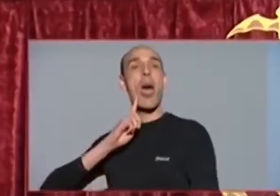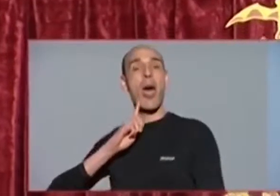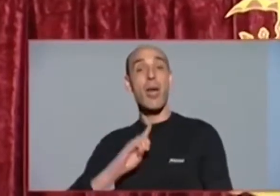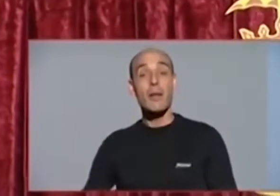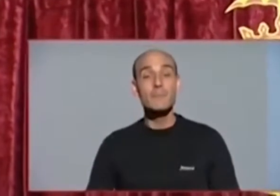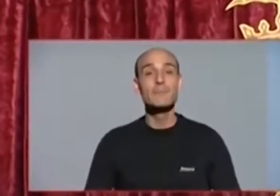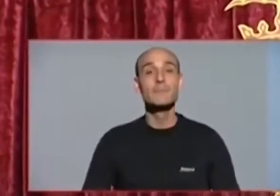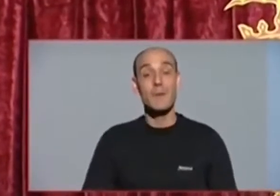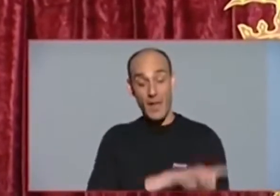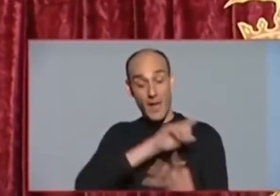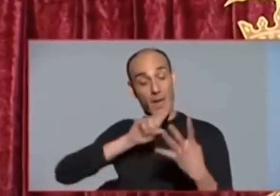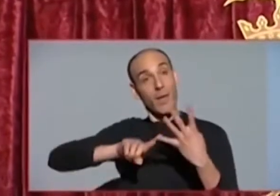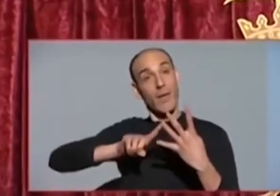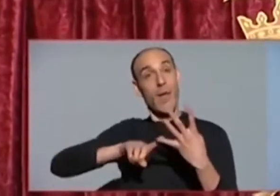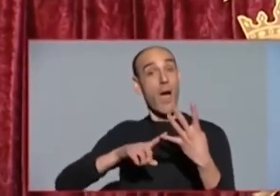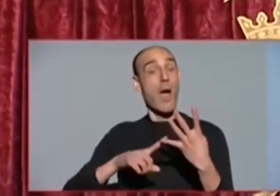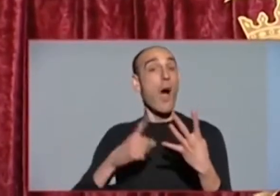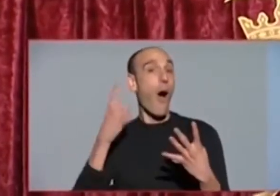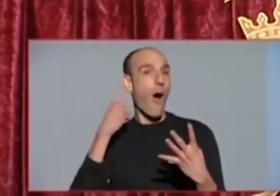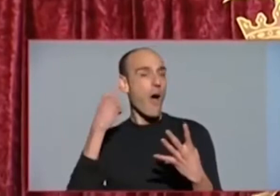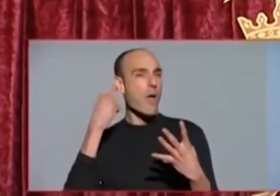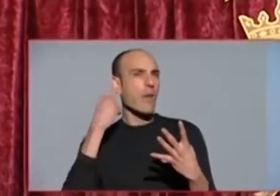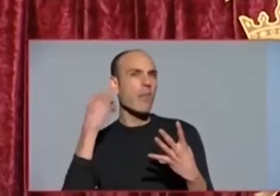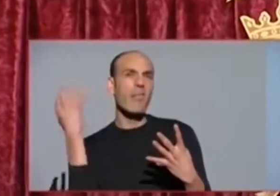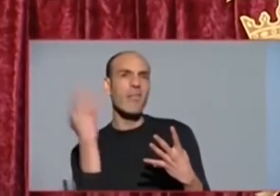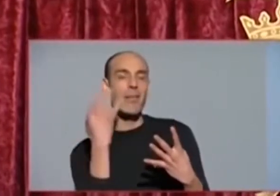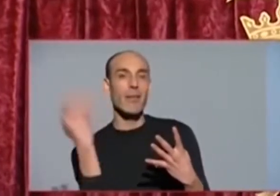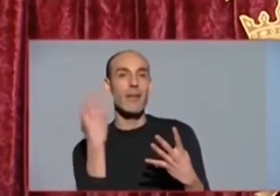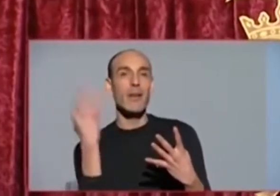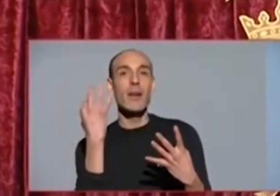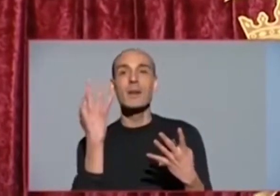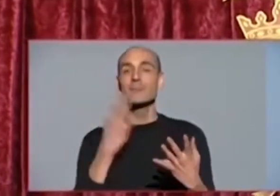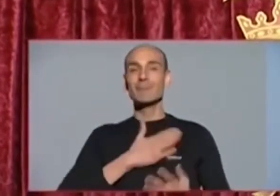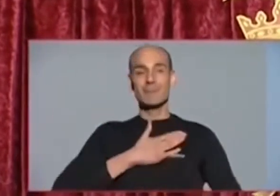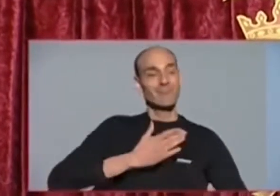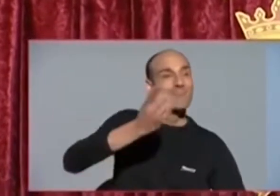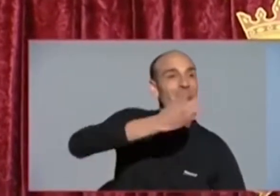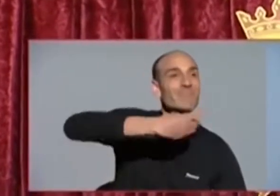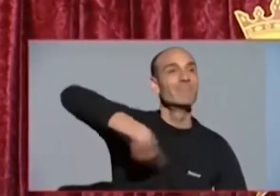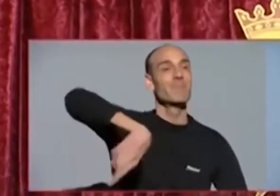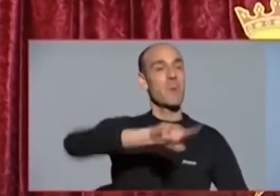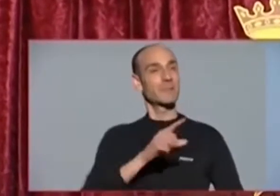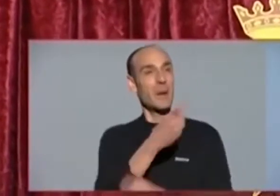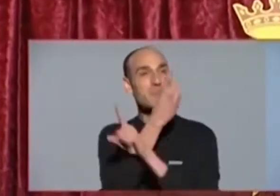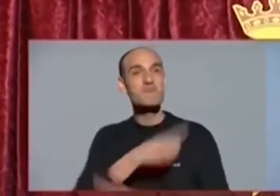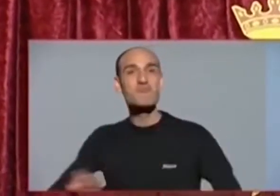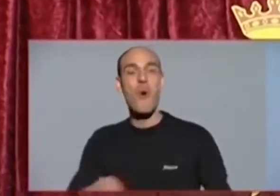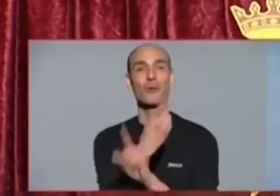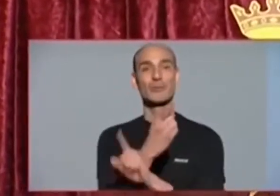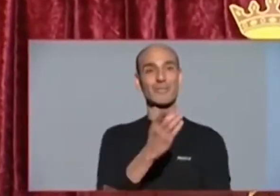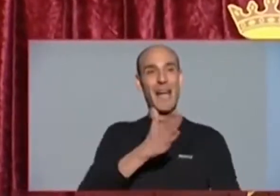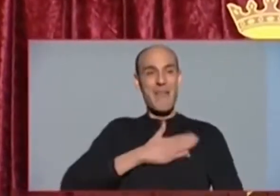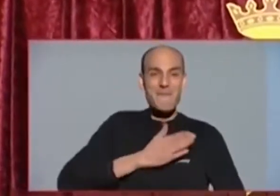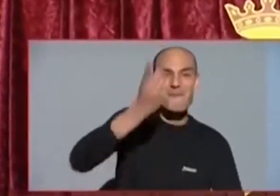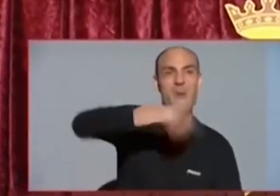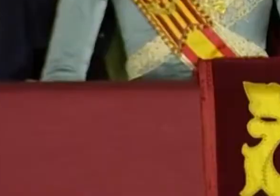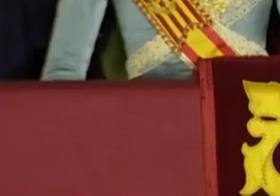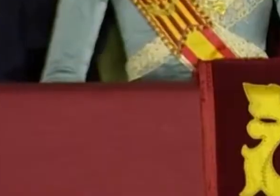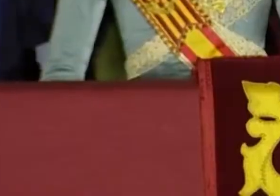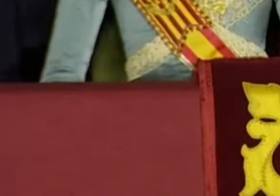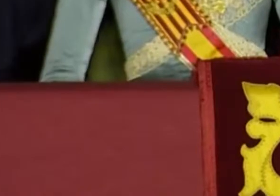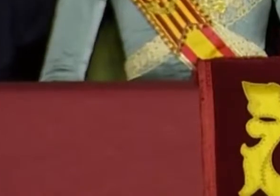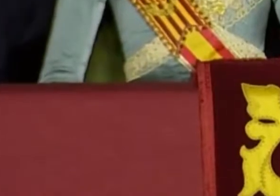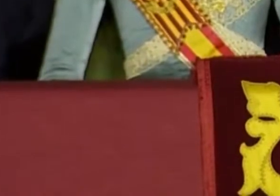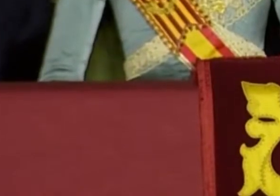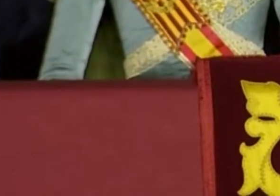Amb el sentit de l'oïda tenim la nostra música i les nostres mascletes.